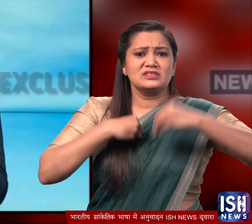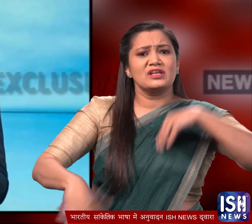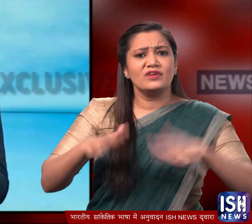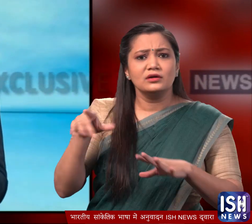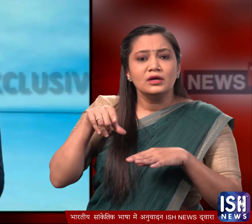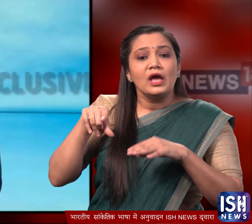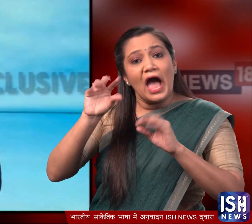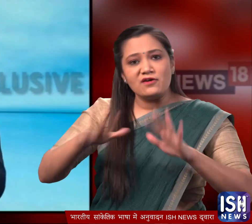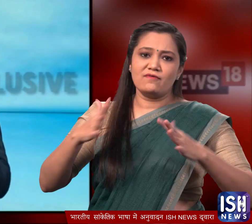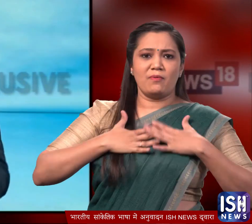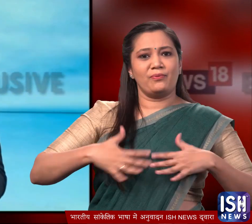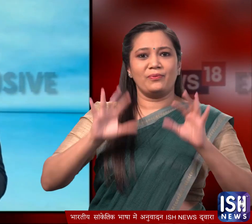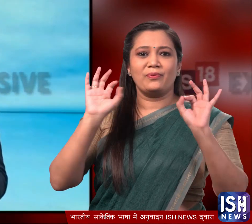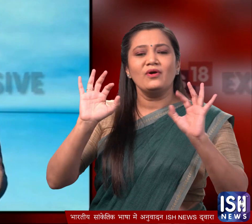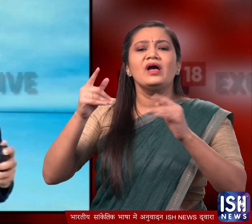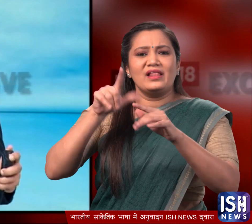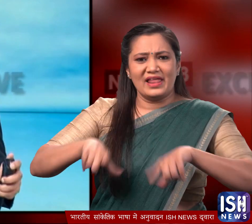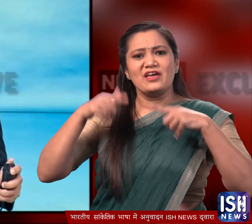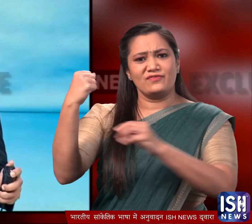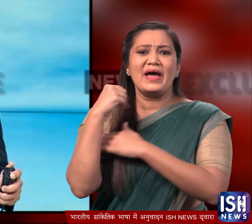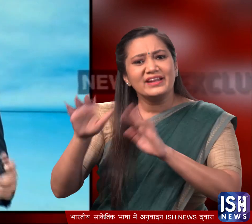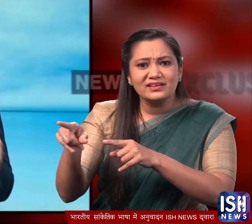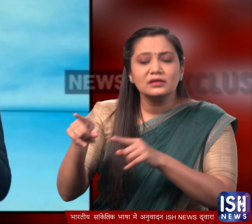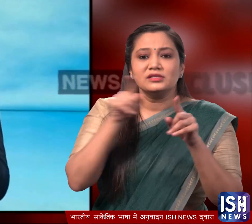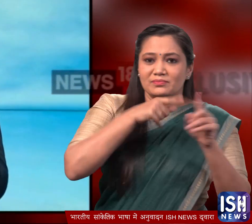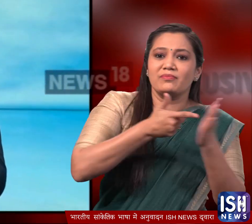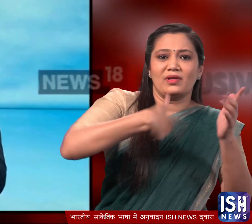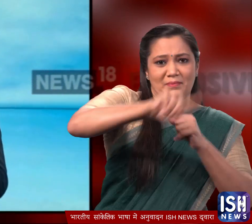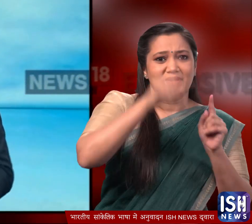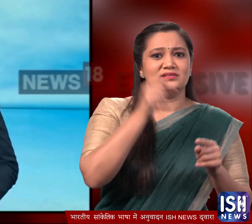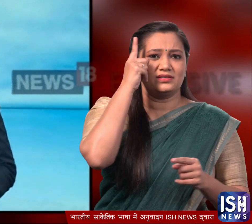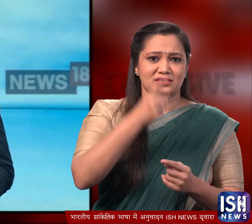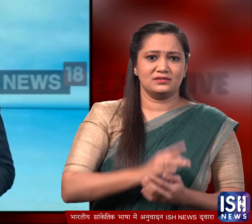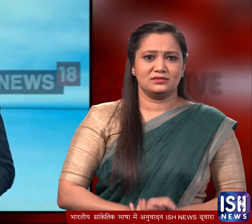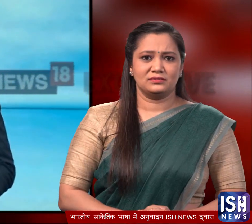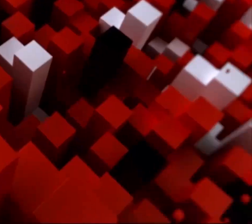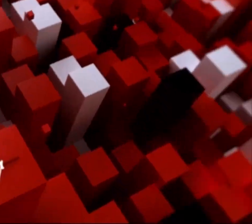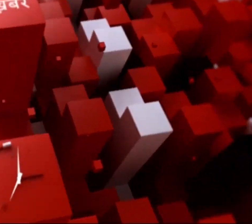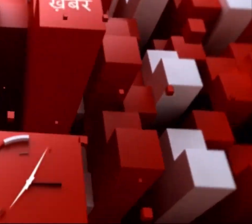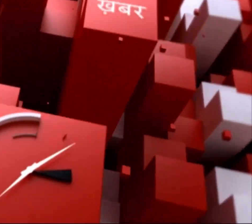दिल्ली के लोगों को चैन से रहने का अधिकार है, इसके बारे में किसान नेताओं को थोड़ा तो जरूर सोचना चाहिए।